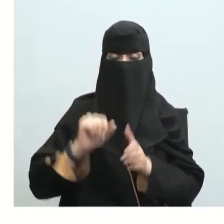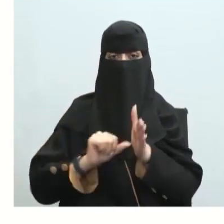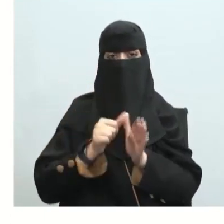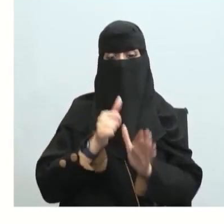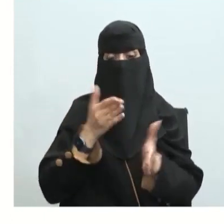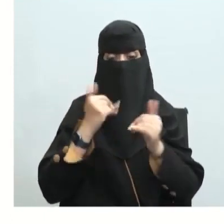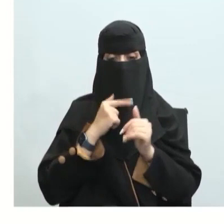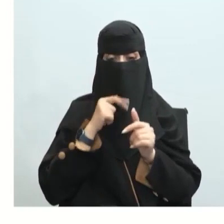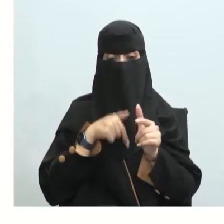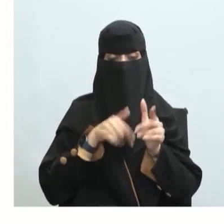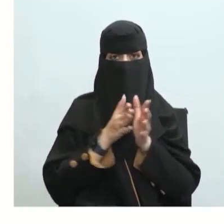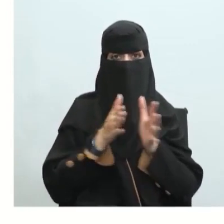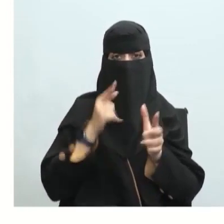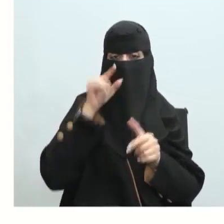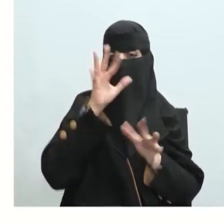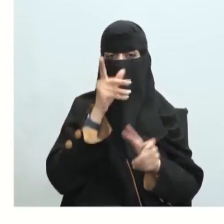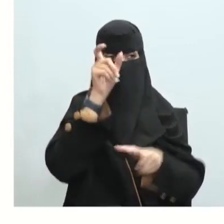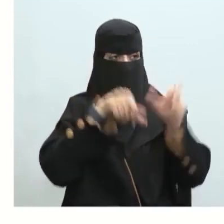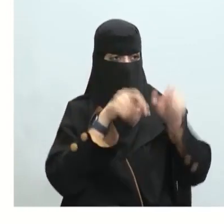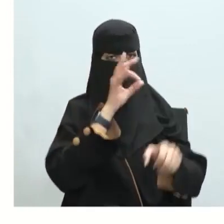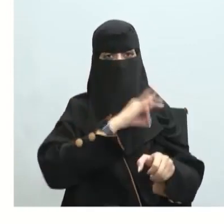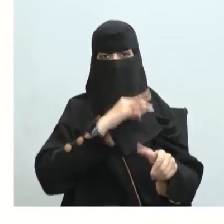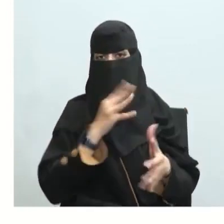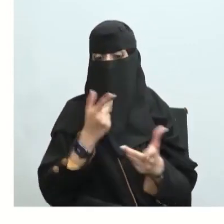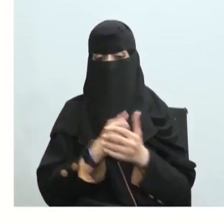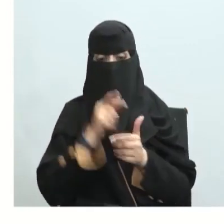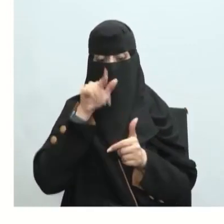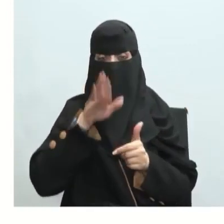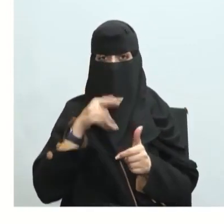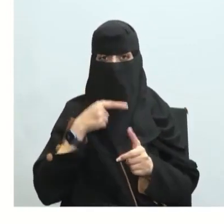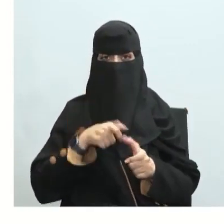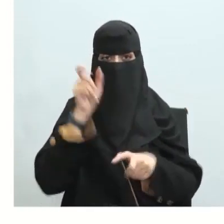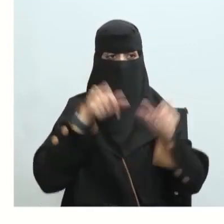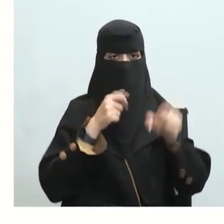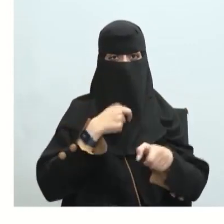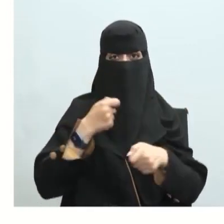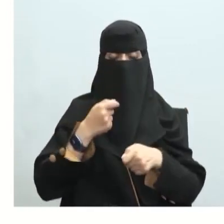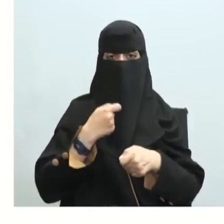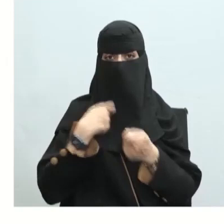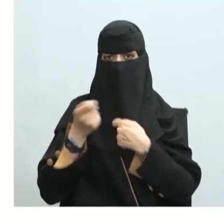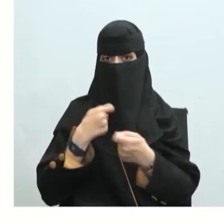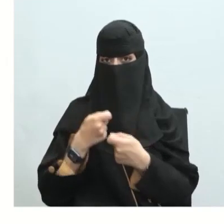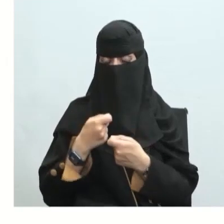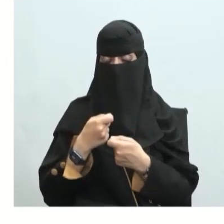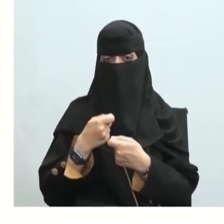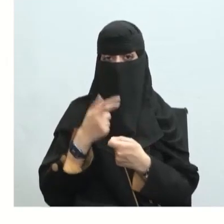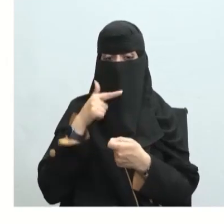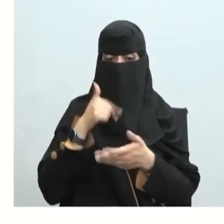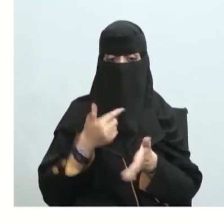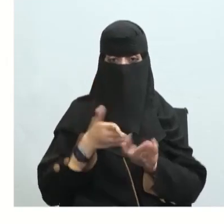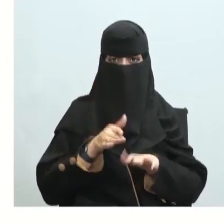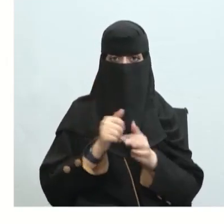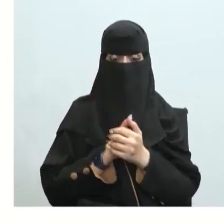طيب توسيع دائره المستفيدين من مستفيد هنا المهتمون بالتجاره المهتمون بالتجاره